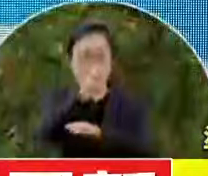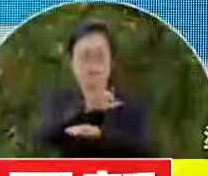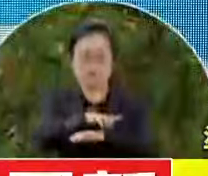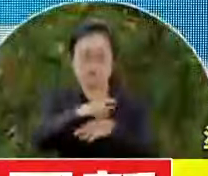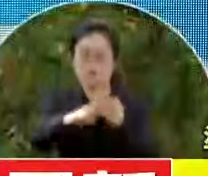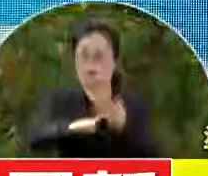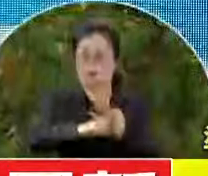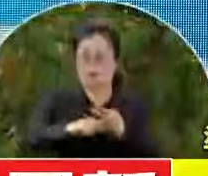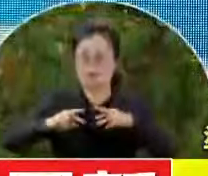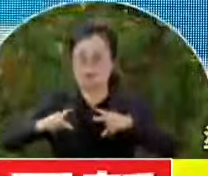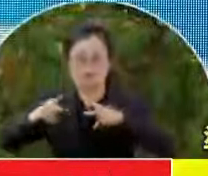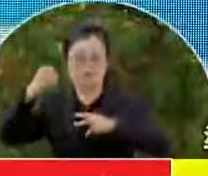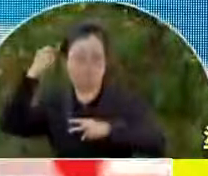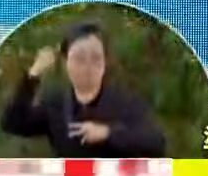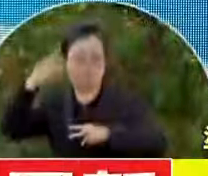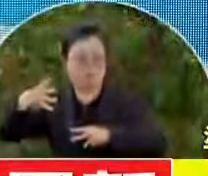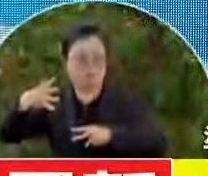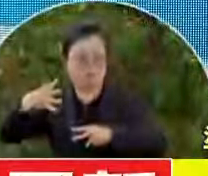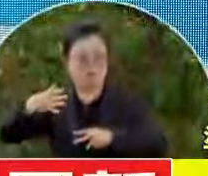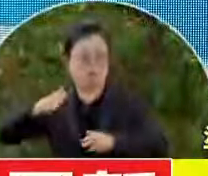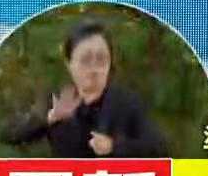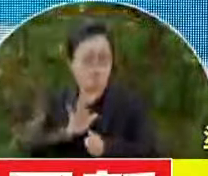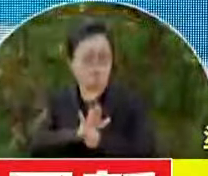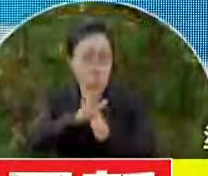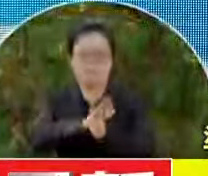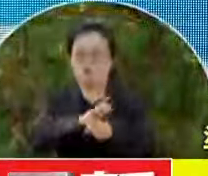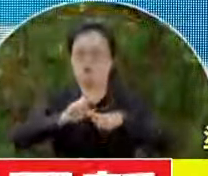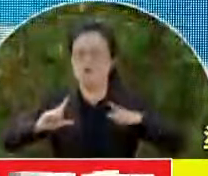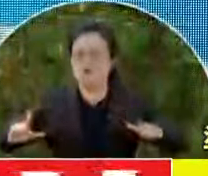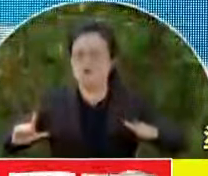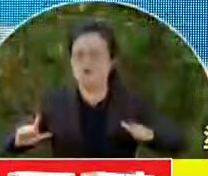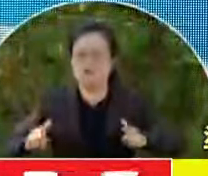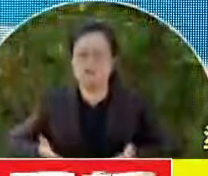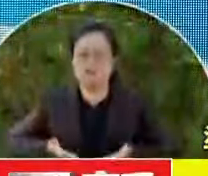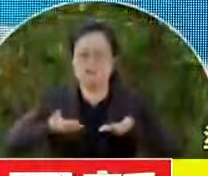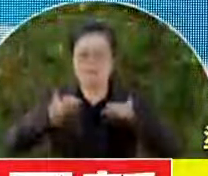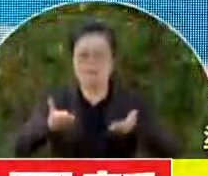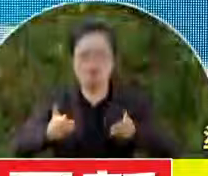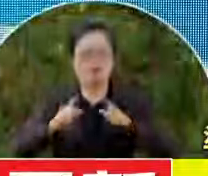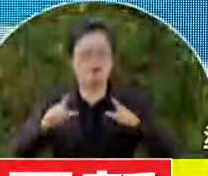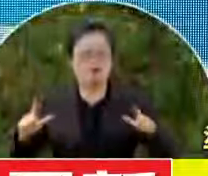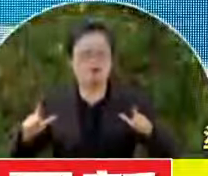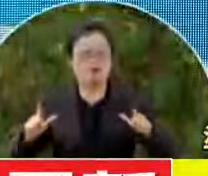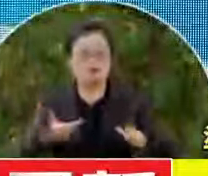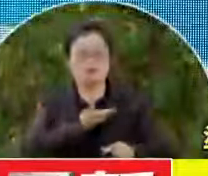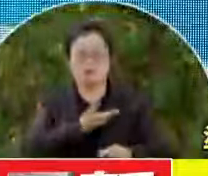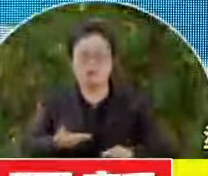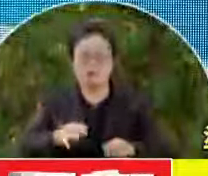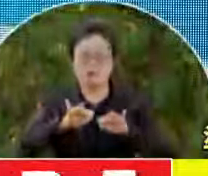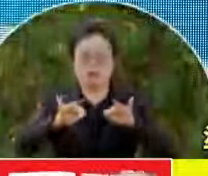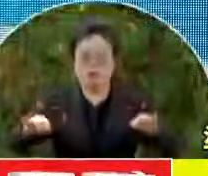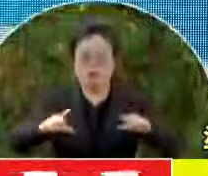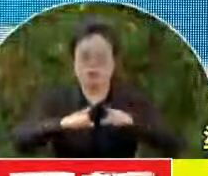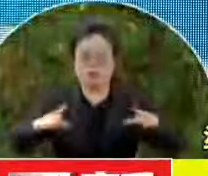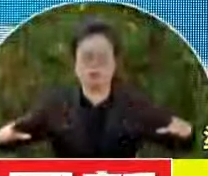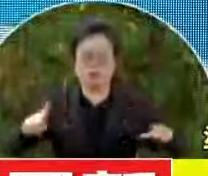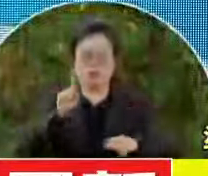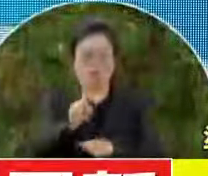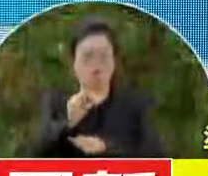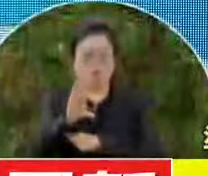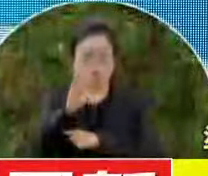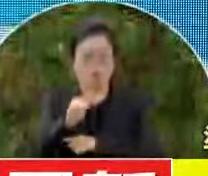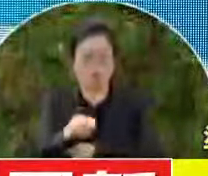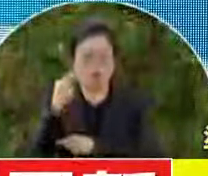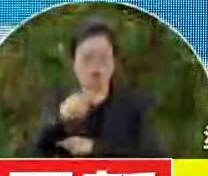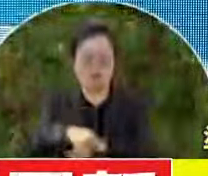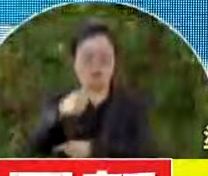化有非常卓越的贡献，让150,000公顷的嘉南平原由不毛之地